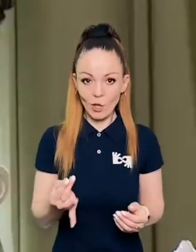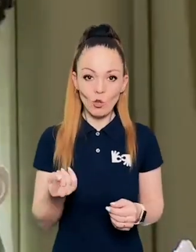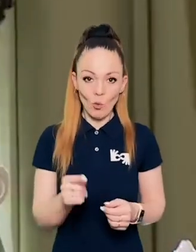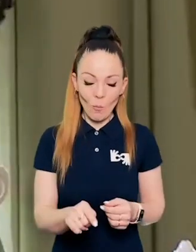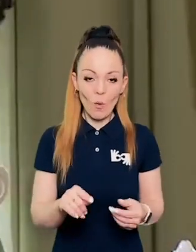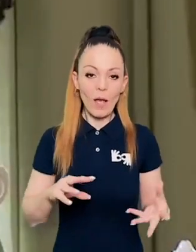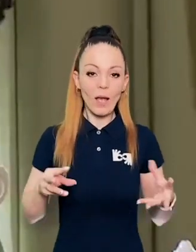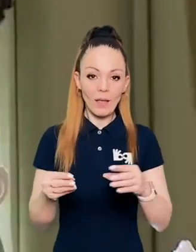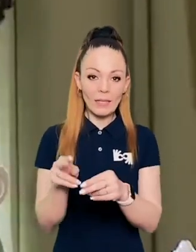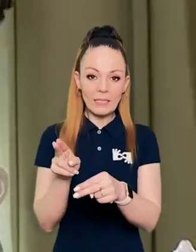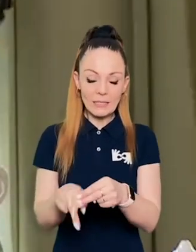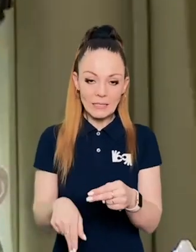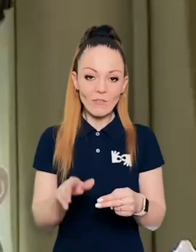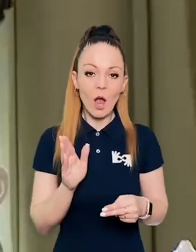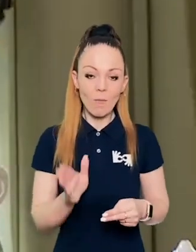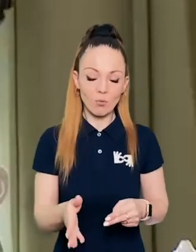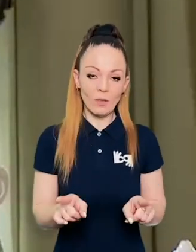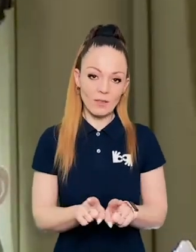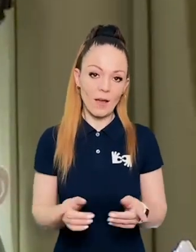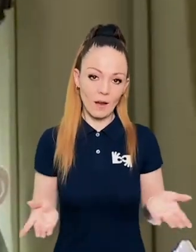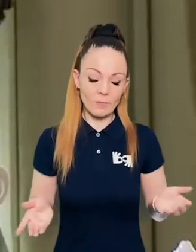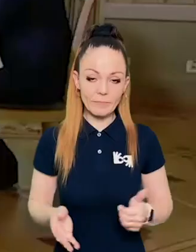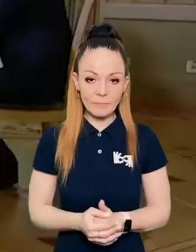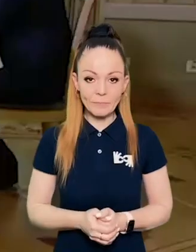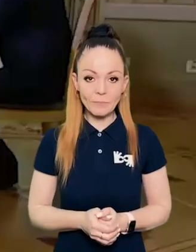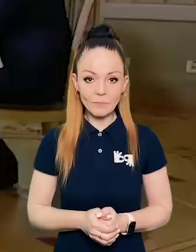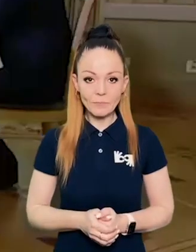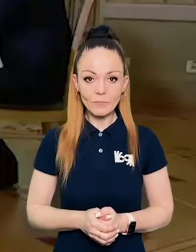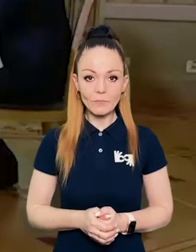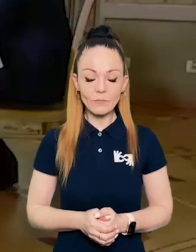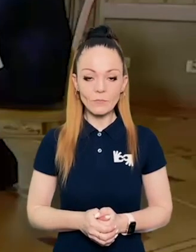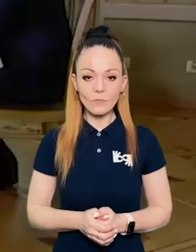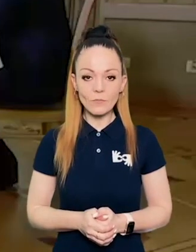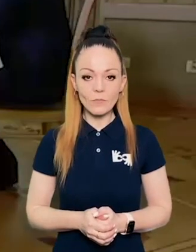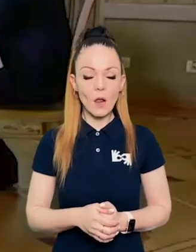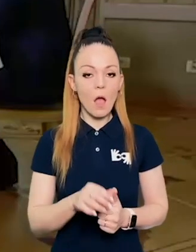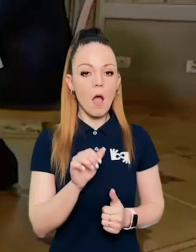віддати. Тому все одно кінцівка буде така.